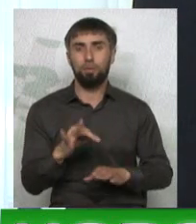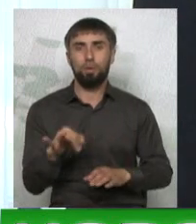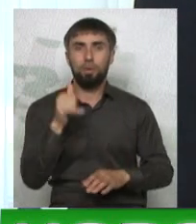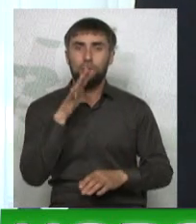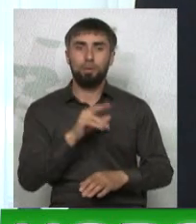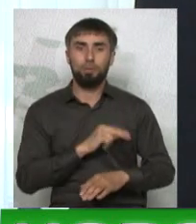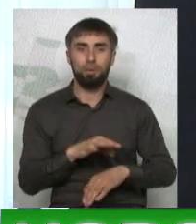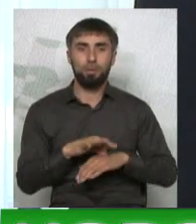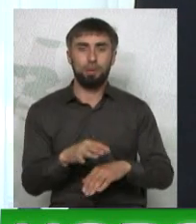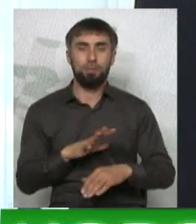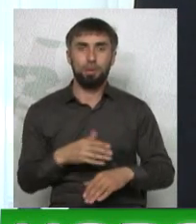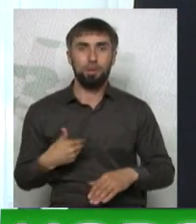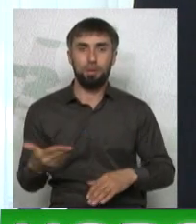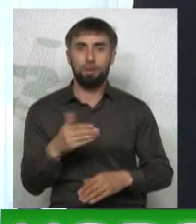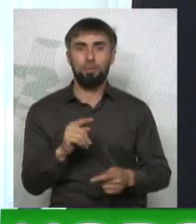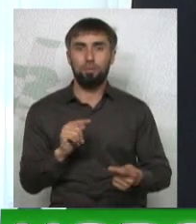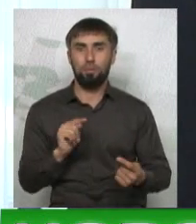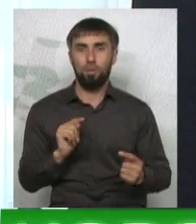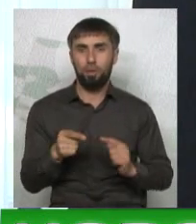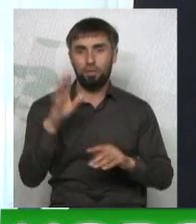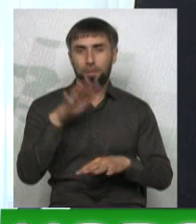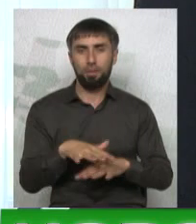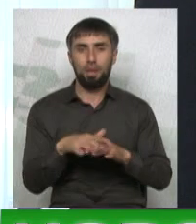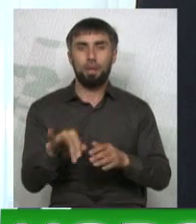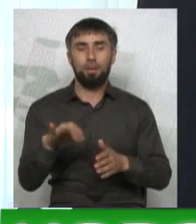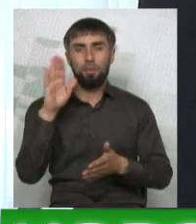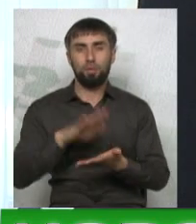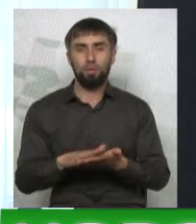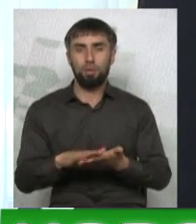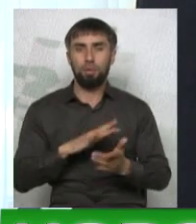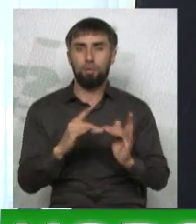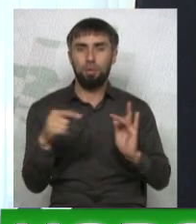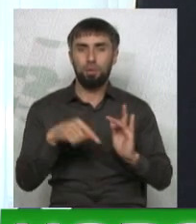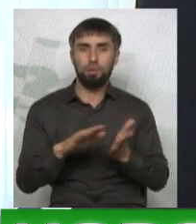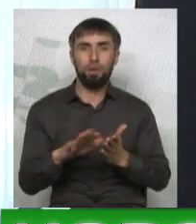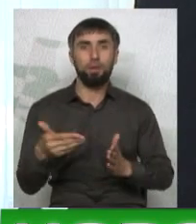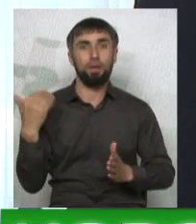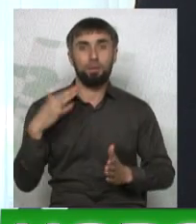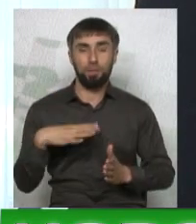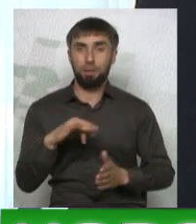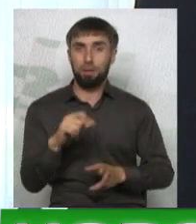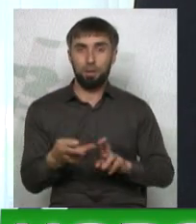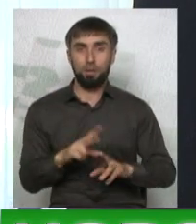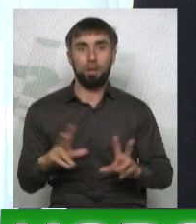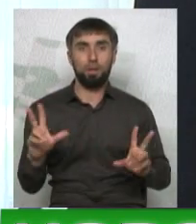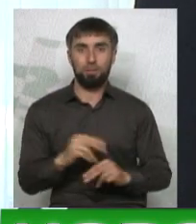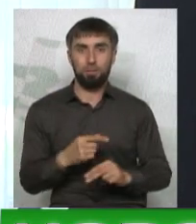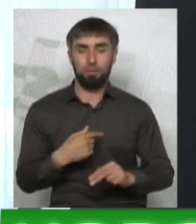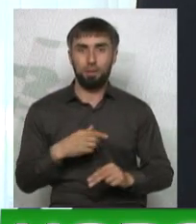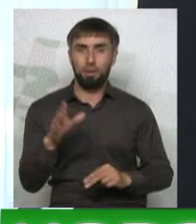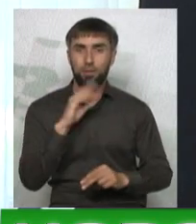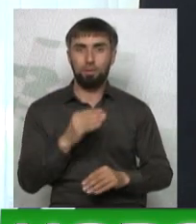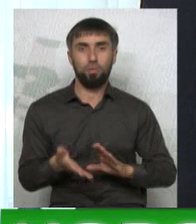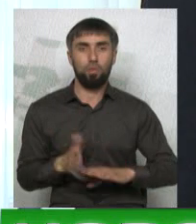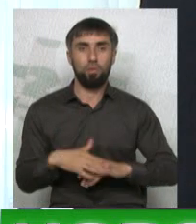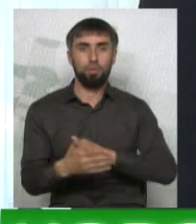которая нами была проведена, противопаводковые работы по расчистке русла рек, а также мостов и сооружений, нам удалось избежать